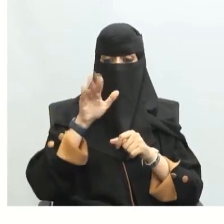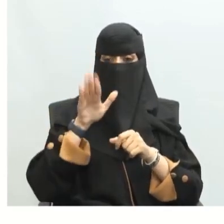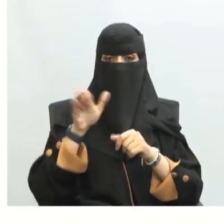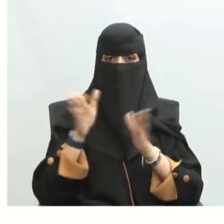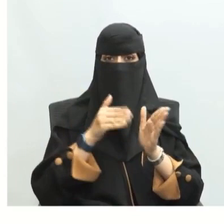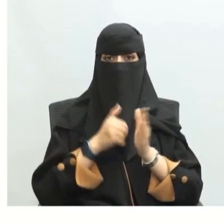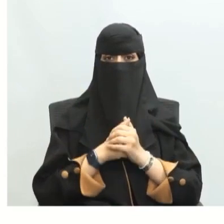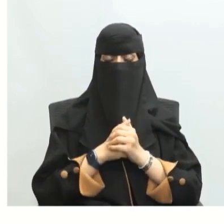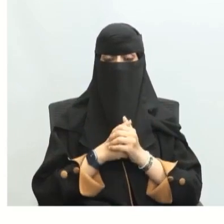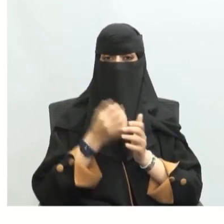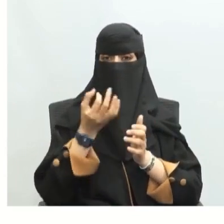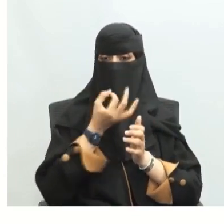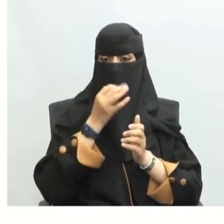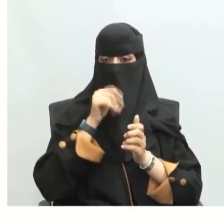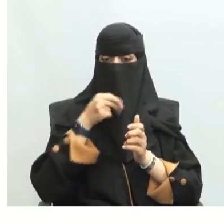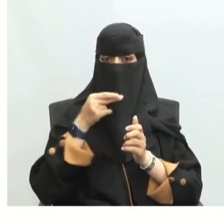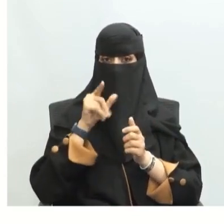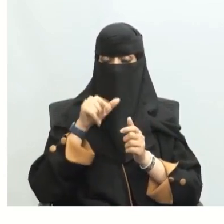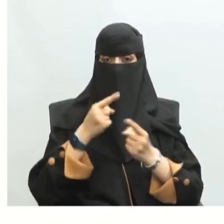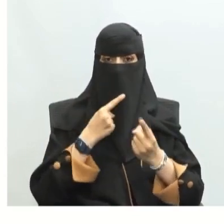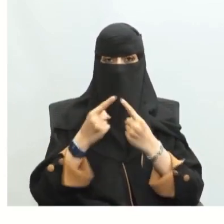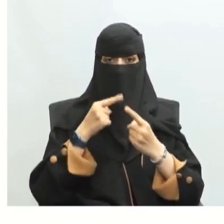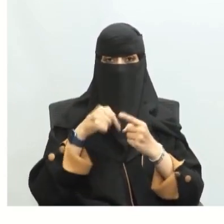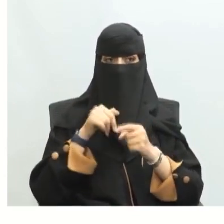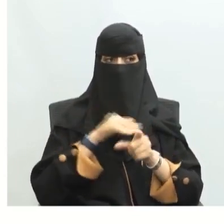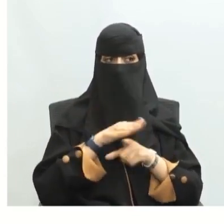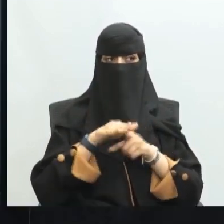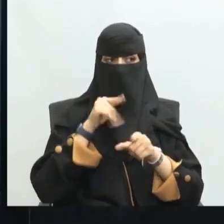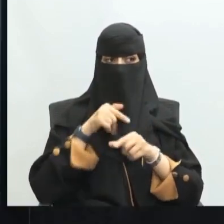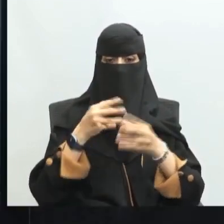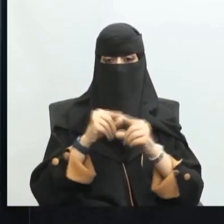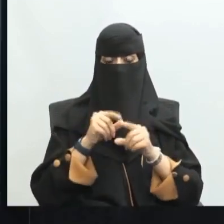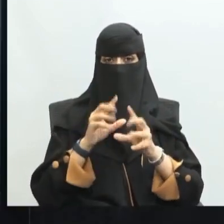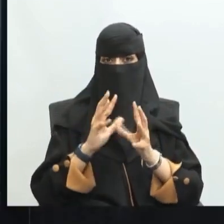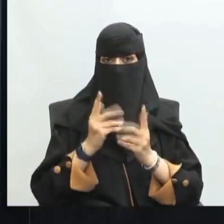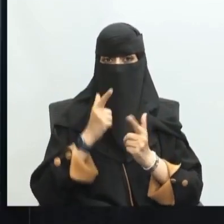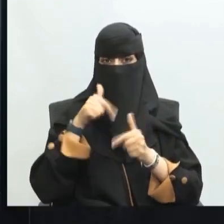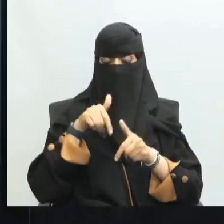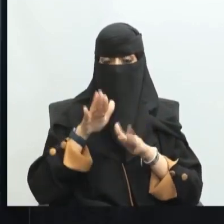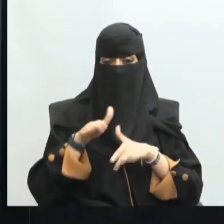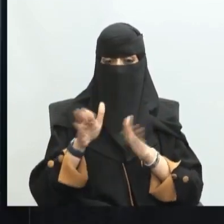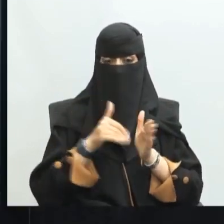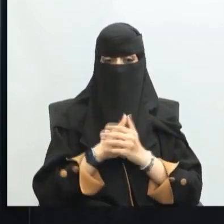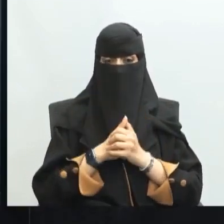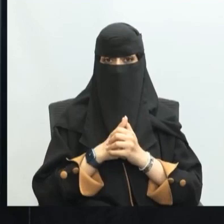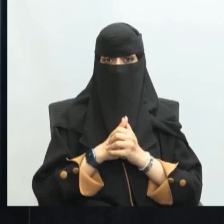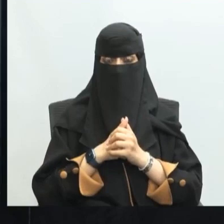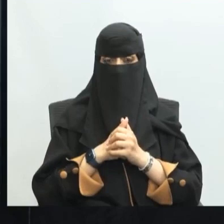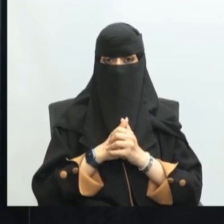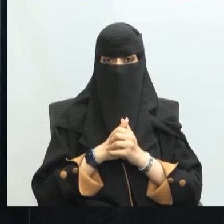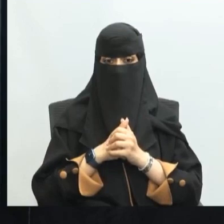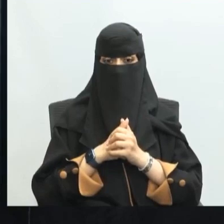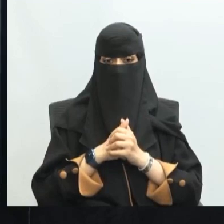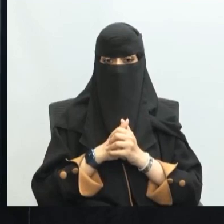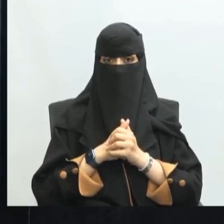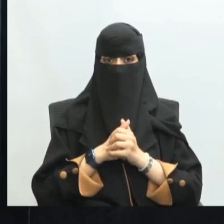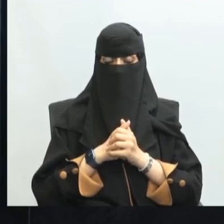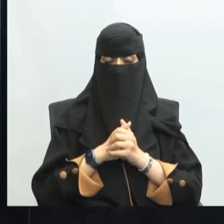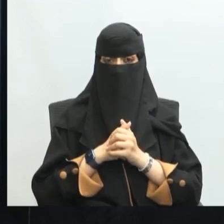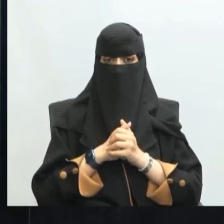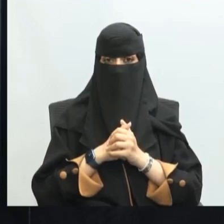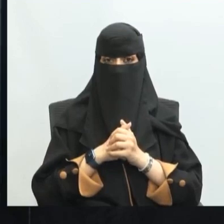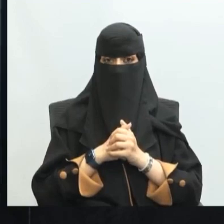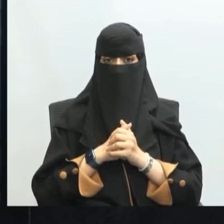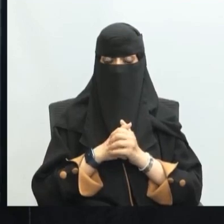وبذلك تحدثنا عن الحوار الوطني وكيف تم تعزيز الحوار